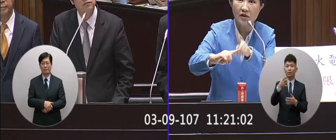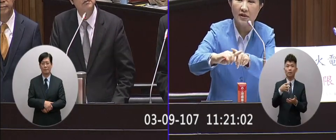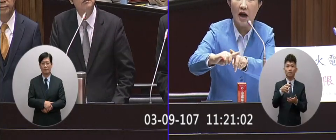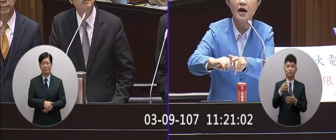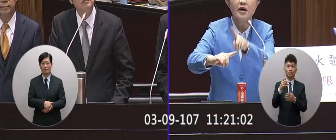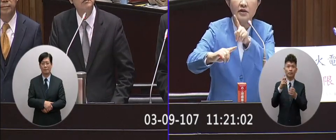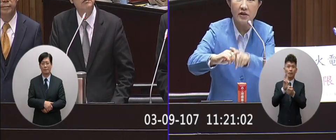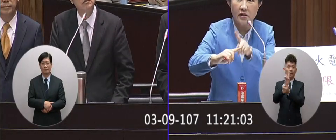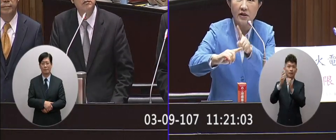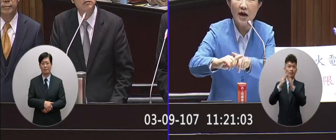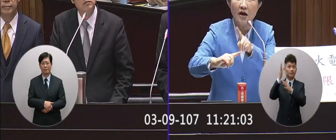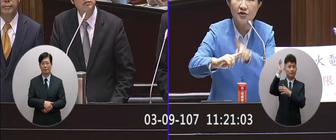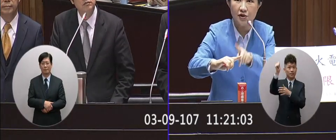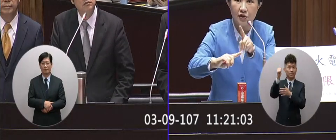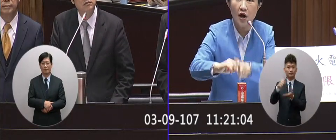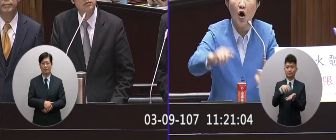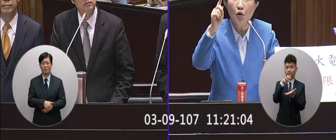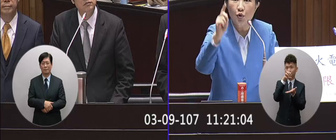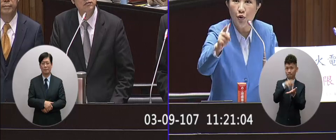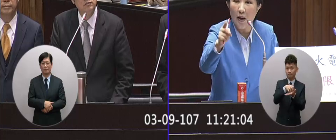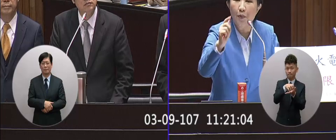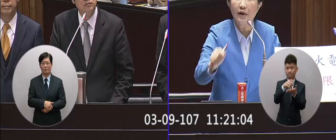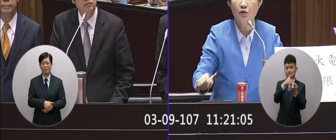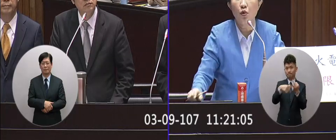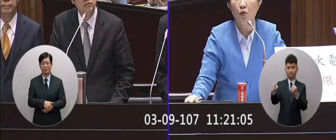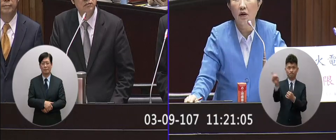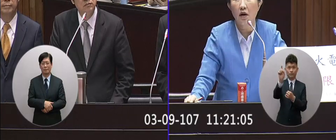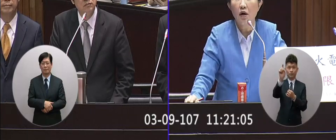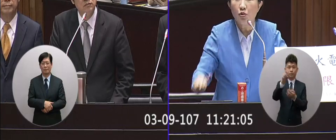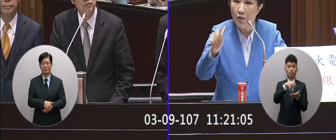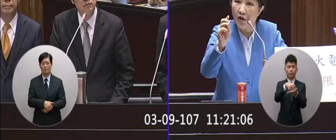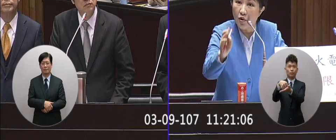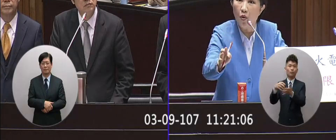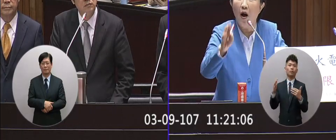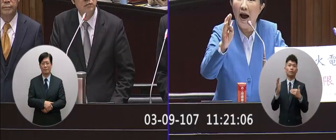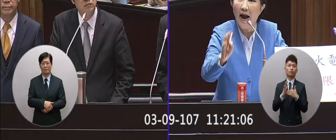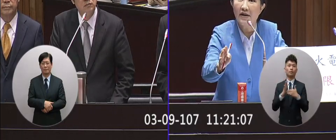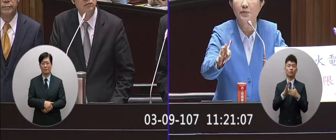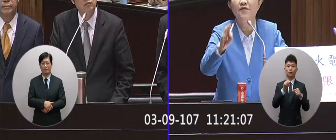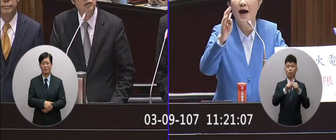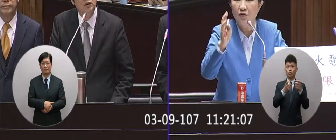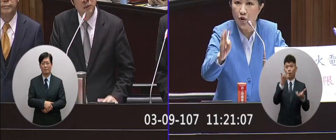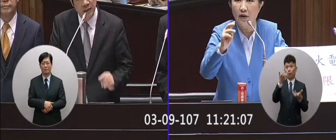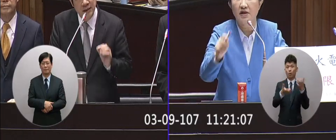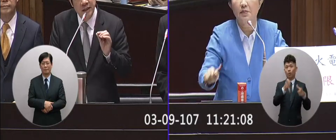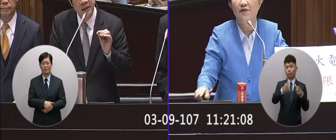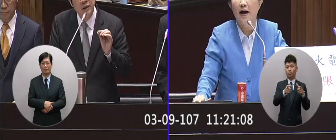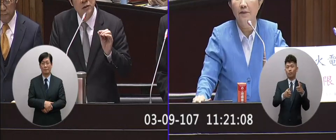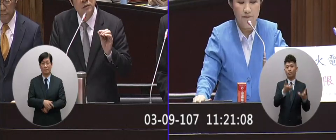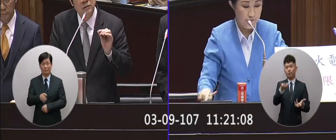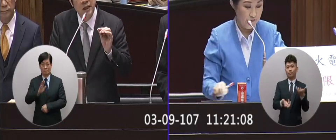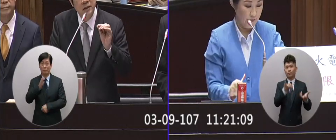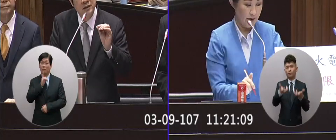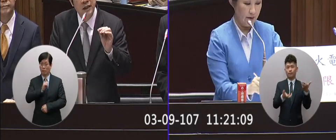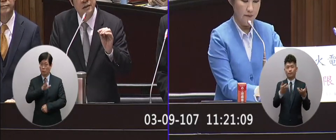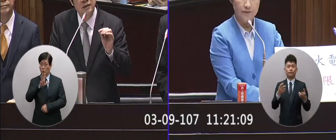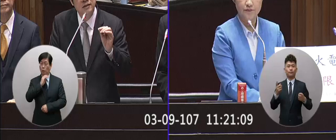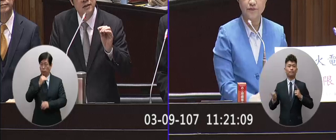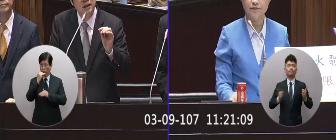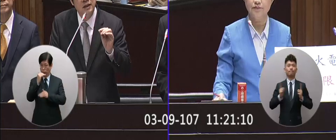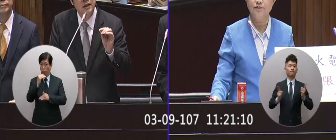佳龙市长十张执照全部给中国了，所以中国爱怎么发就可以怎么发。 但是